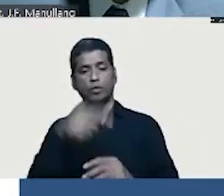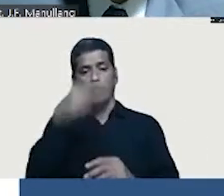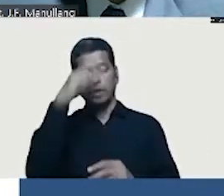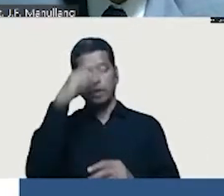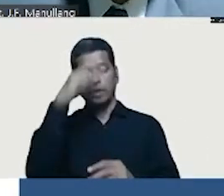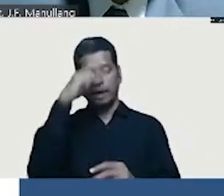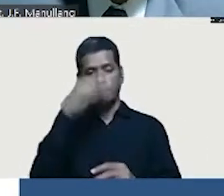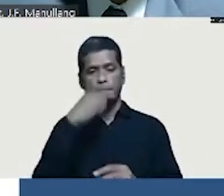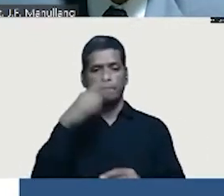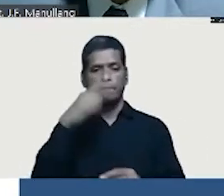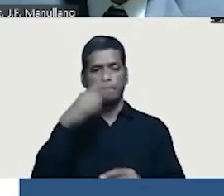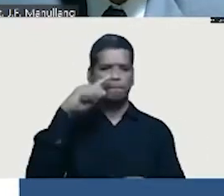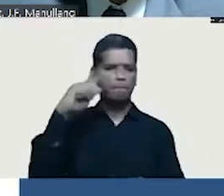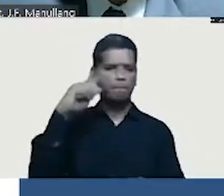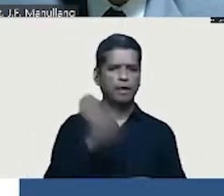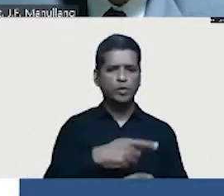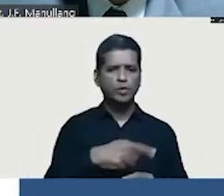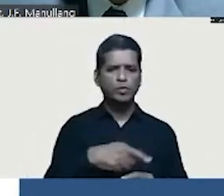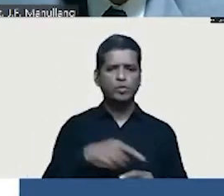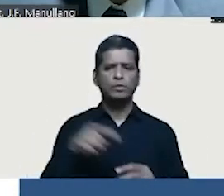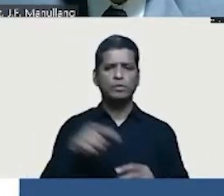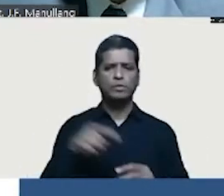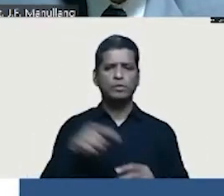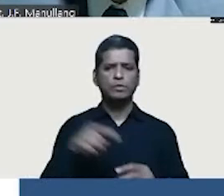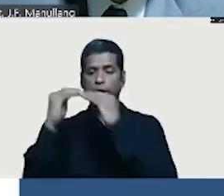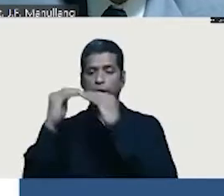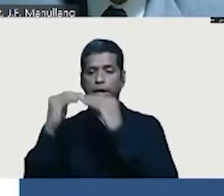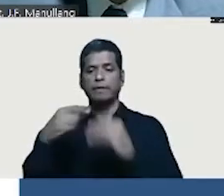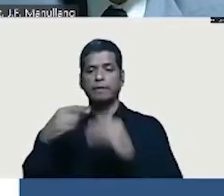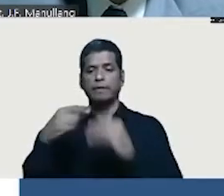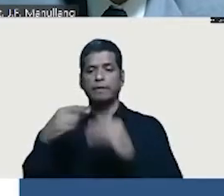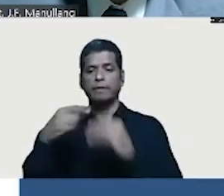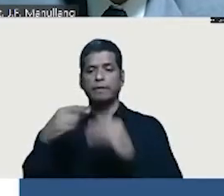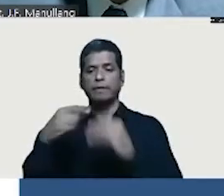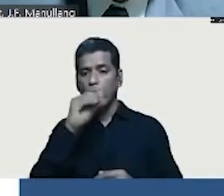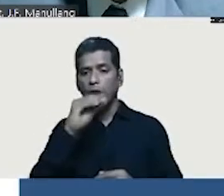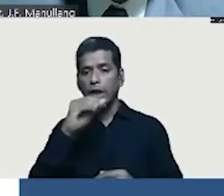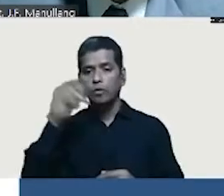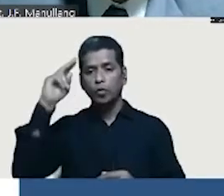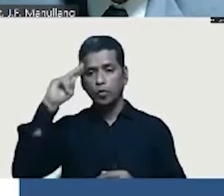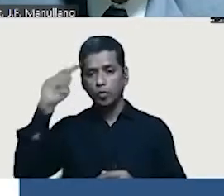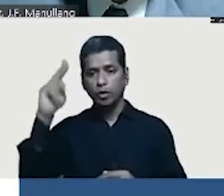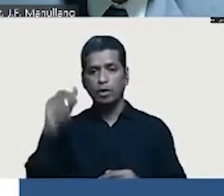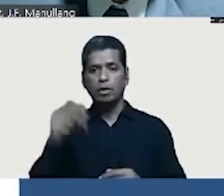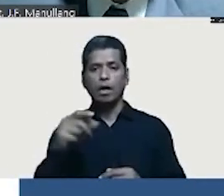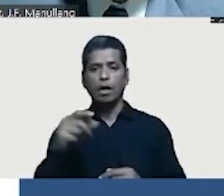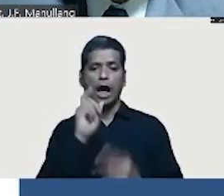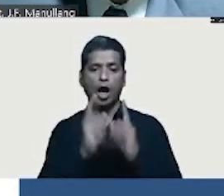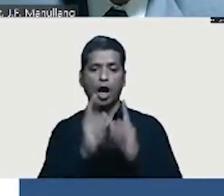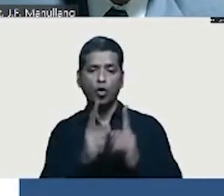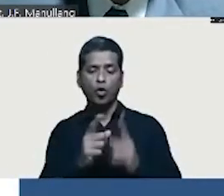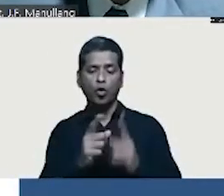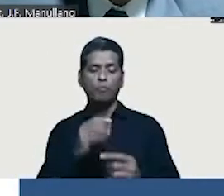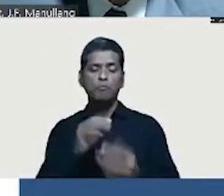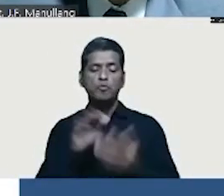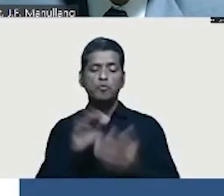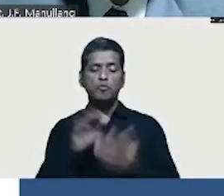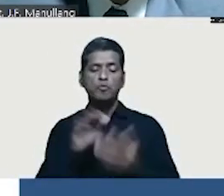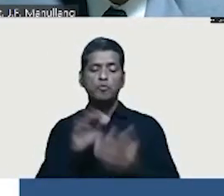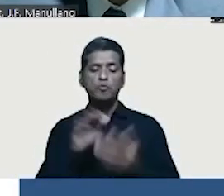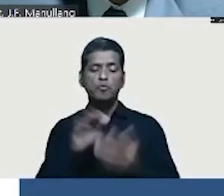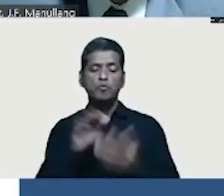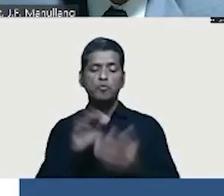nabi itu benar-benar di yang diusung oleh Tuhan atau tidak kalau diam berubah tentang damai dan benda B tapi tidak ada Damai itu